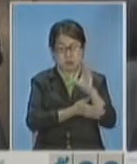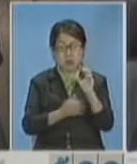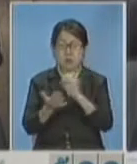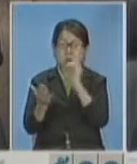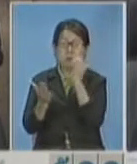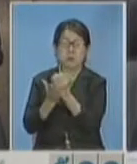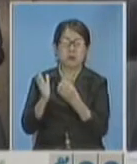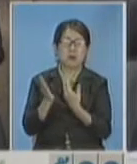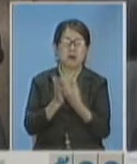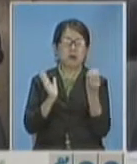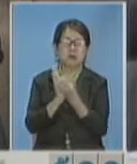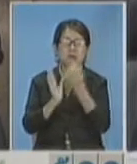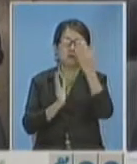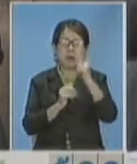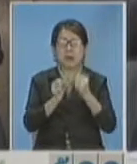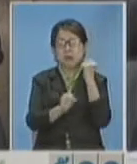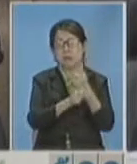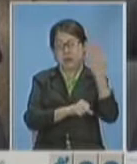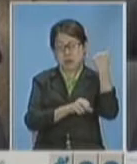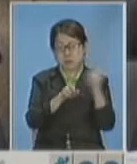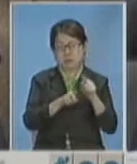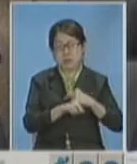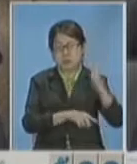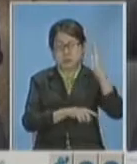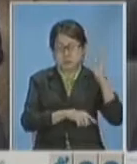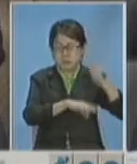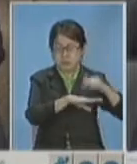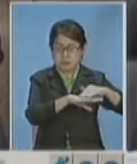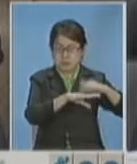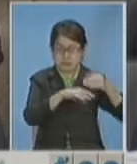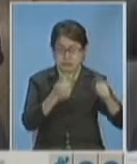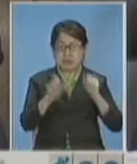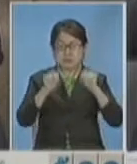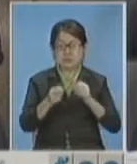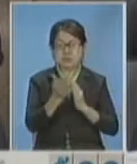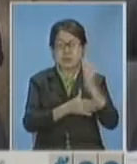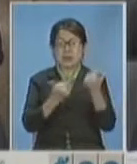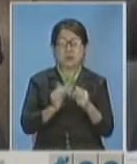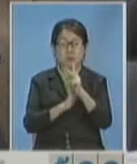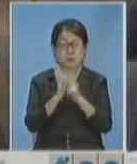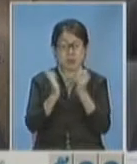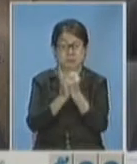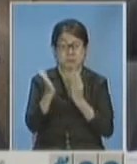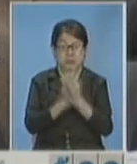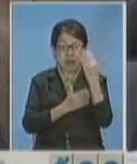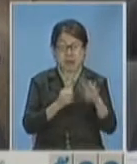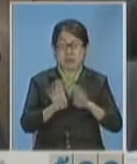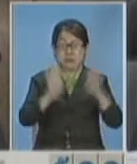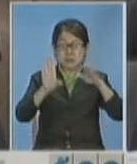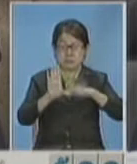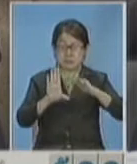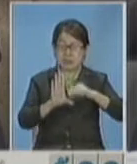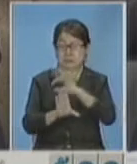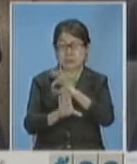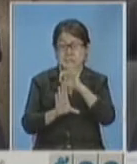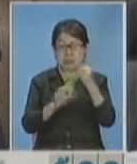บประมาณสนับสนุนนะคะปีที่แล้วก็พยายามเรียกร้องก็ดำเนินการมาแล้วก็ไม่ทำตามกฎหมายด้วยคือไม่เปิดรับสมัครสมาชิกจน